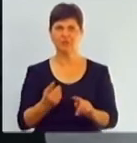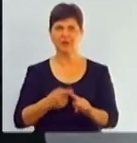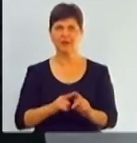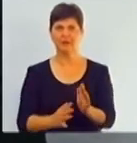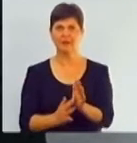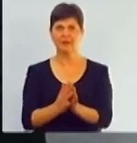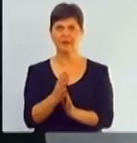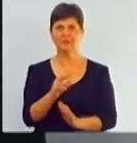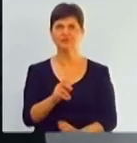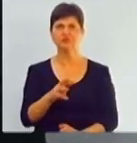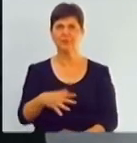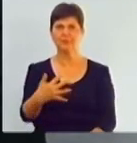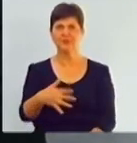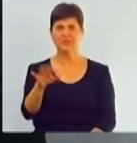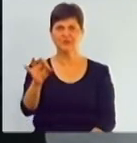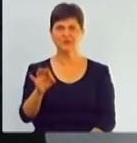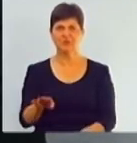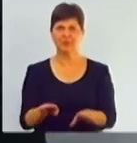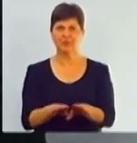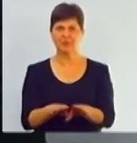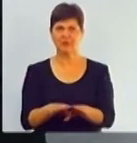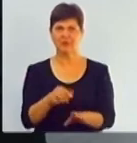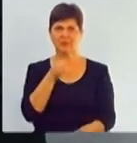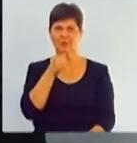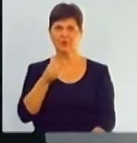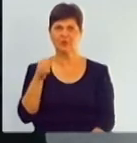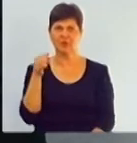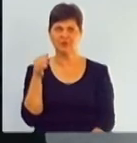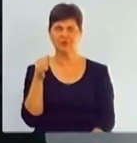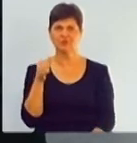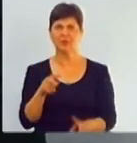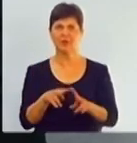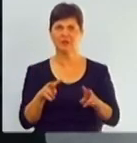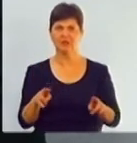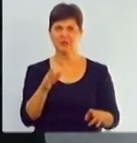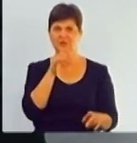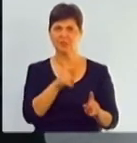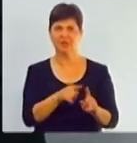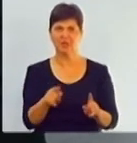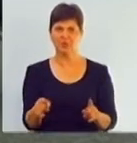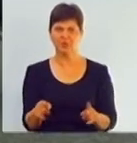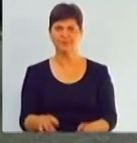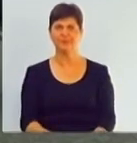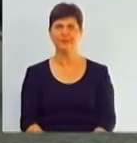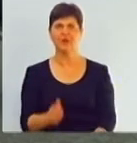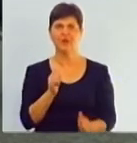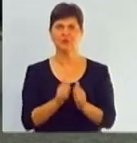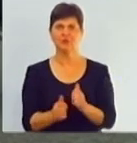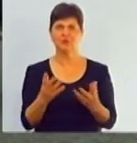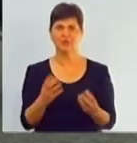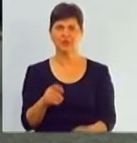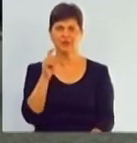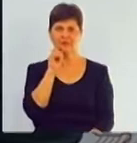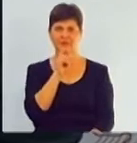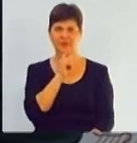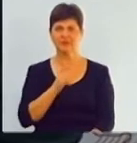більш ніж на 50% в порівнянні з минулорічним аналогічним періодом. Щоденно у Вінницькій області в